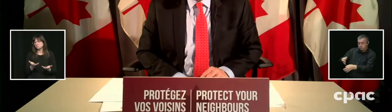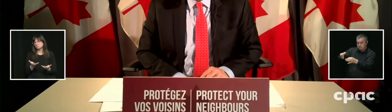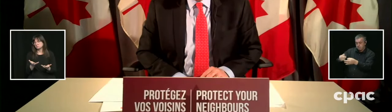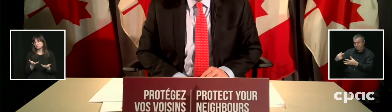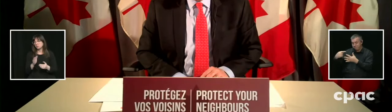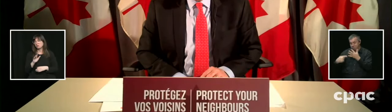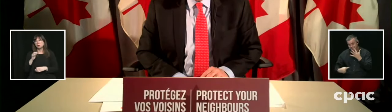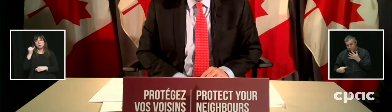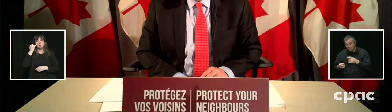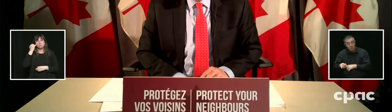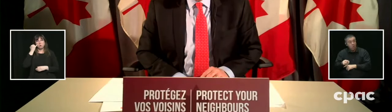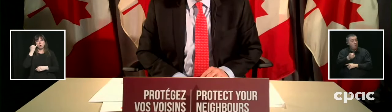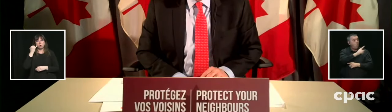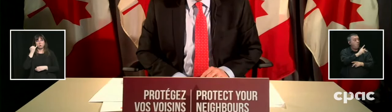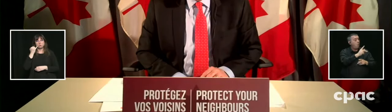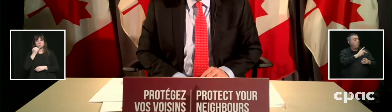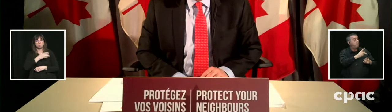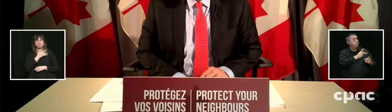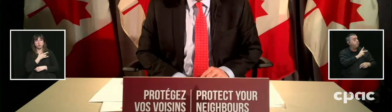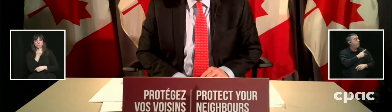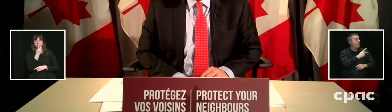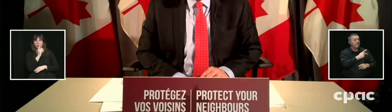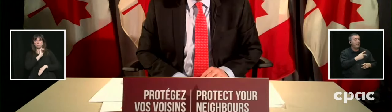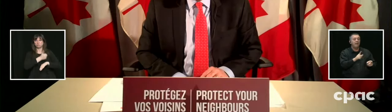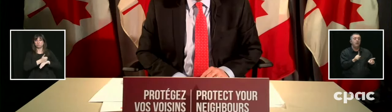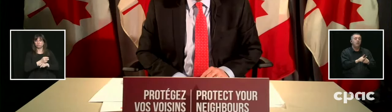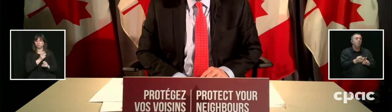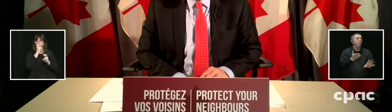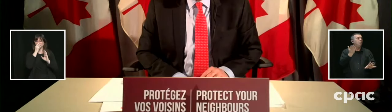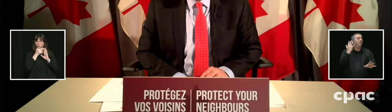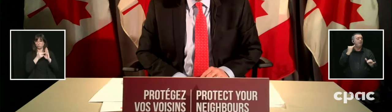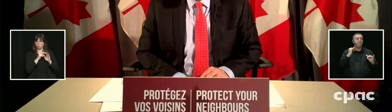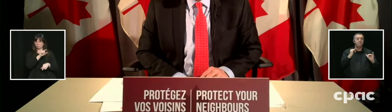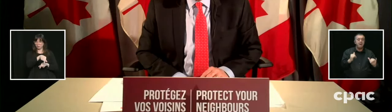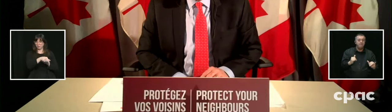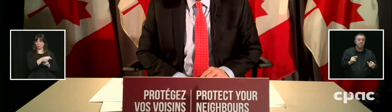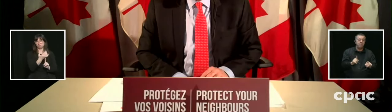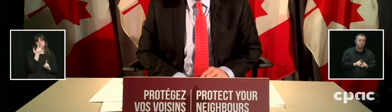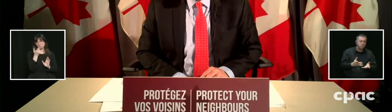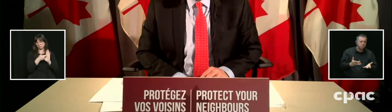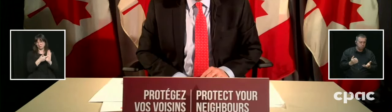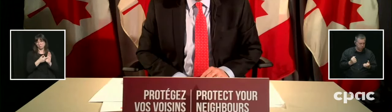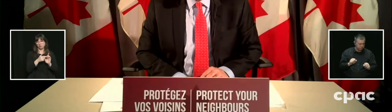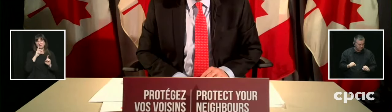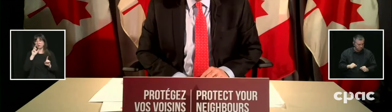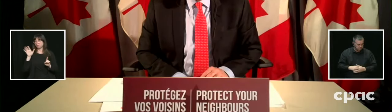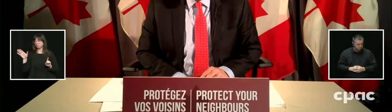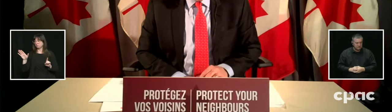que ailleurs au pays, on continue avec la méthode traditionnelle, celle qui est en place actuellement?